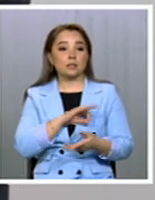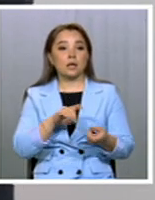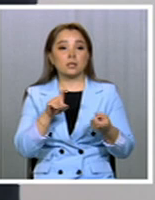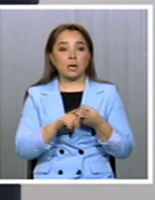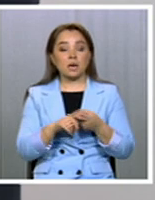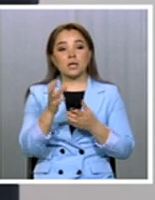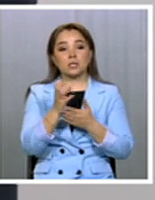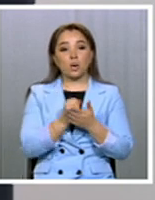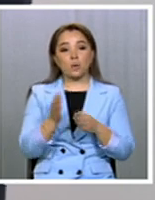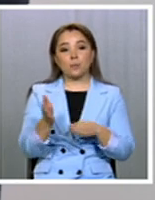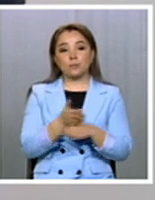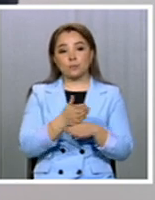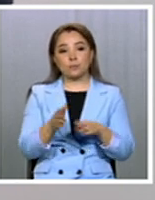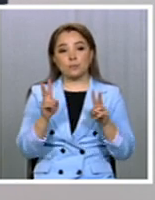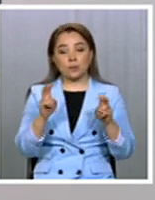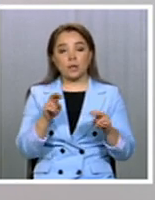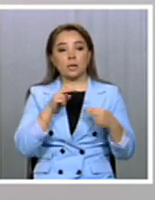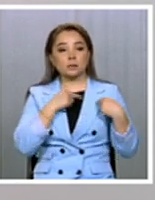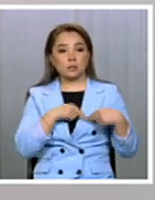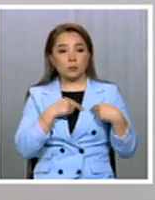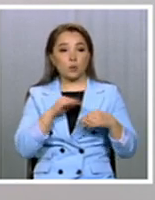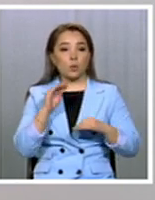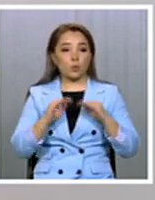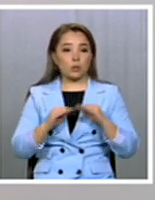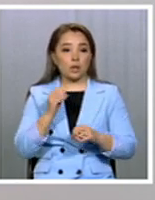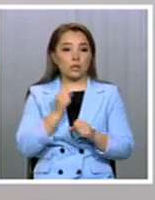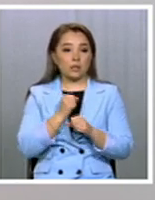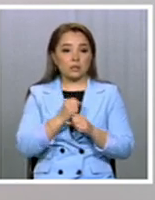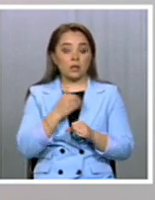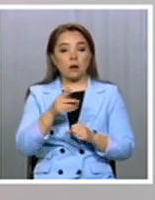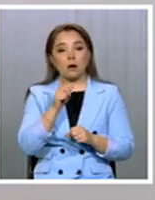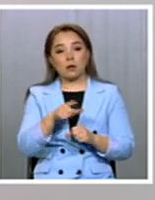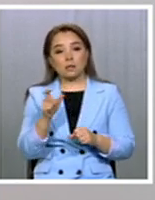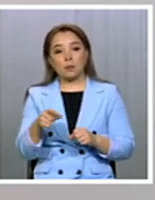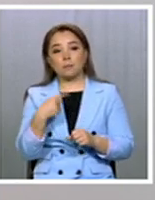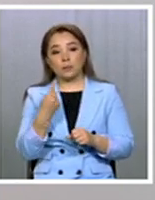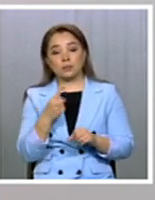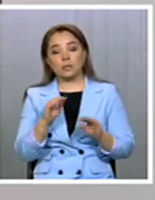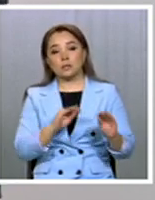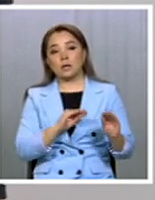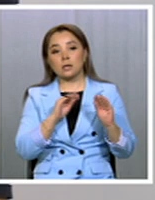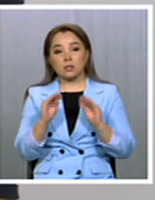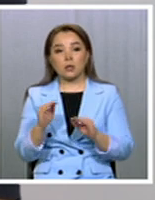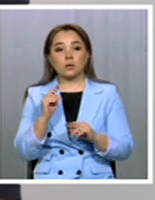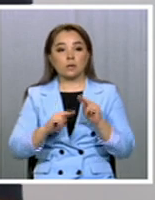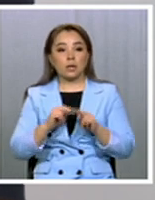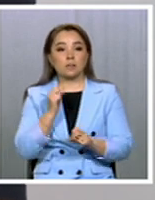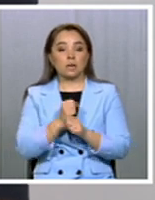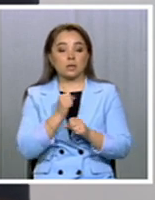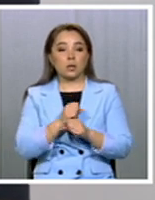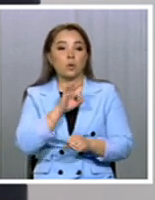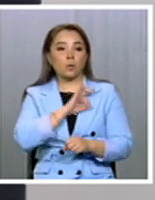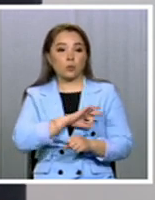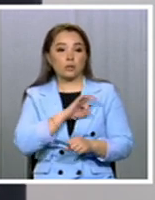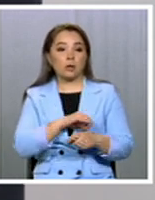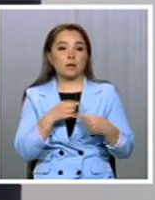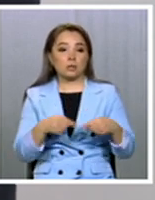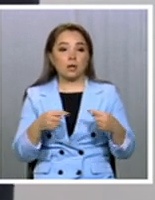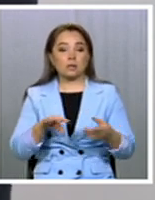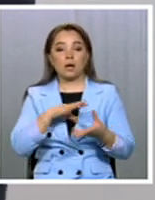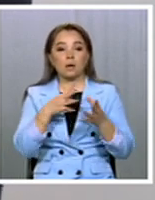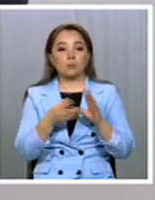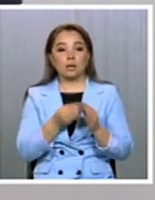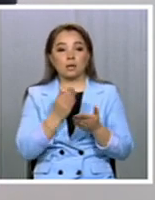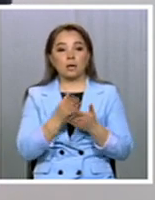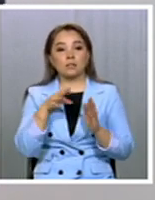ресурстарды тарқатайық. Еңбек құралдары: адам бір заттан екінші зат жасау үшін қолданылатын заттардың барлығы жатады.